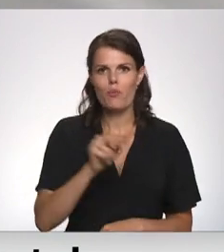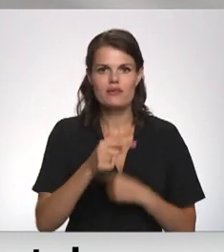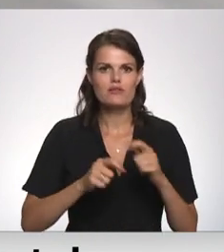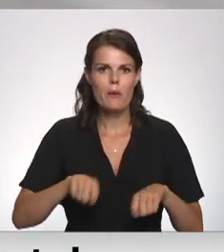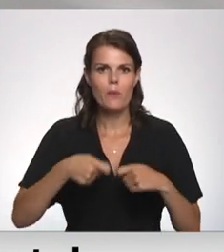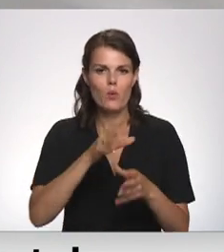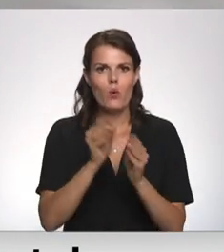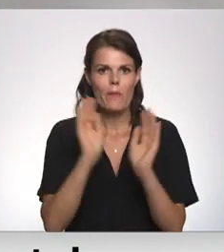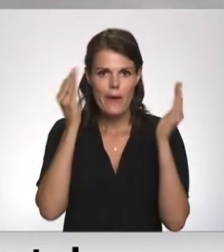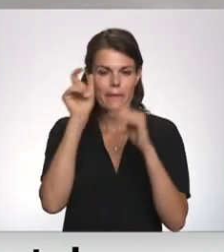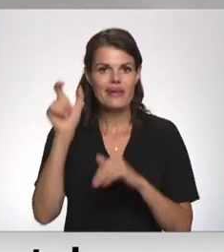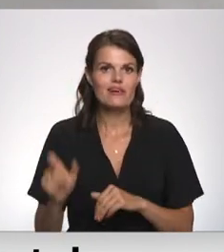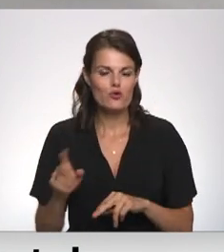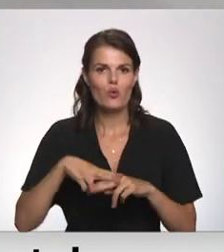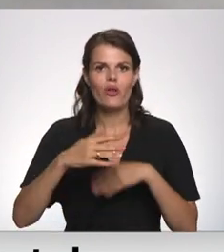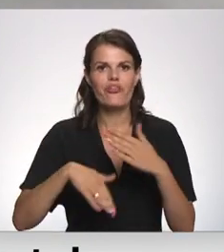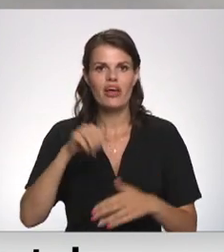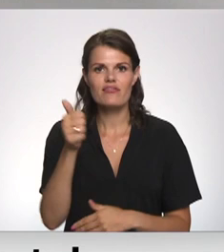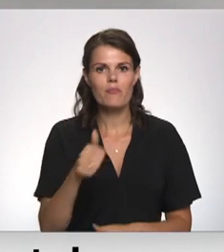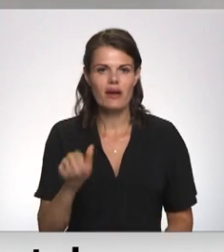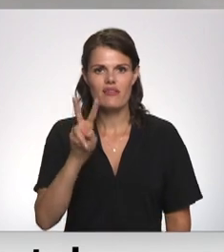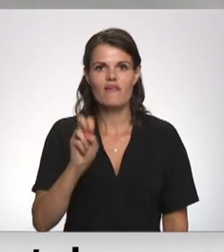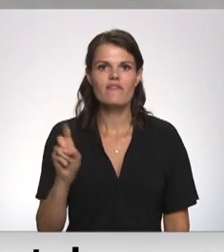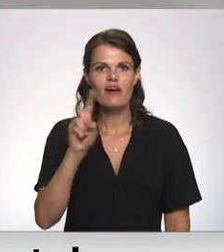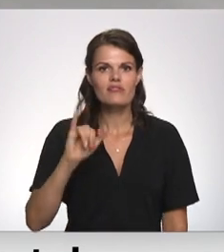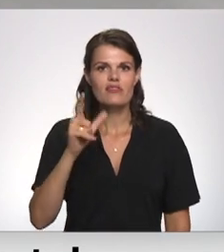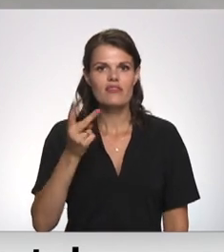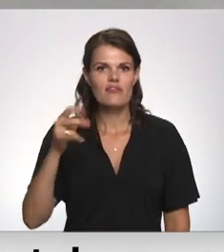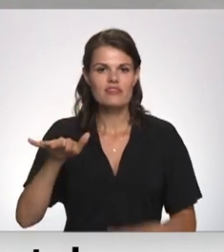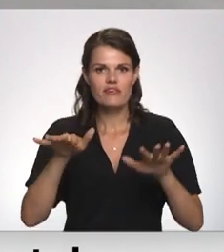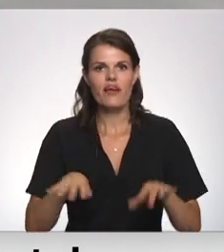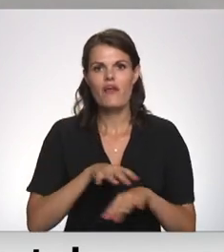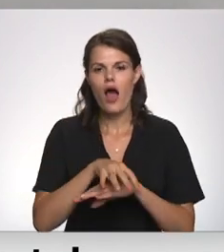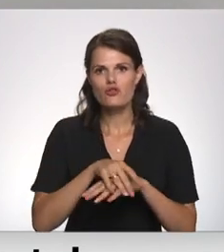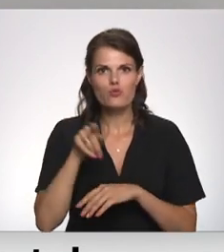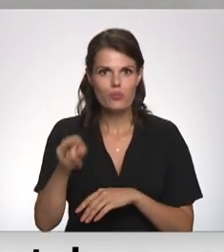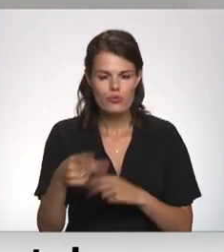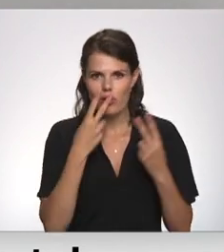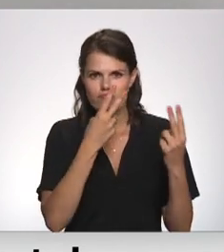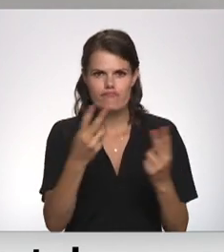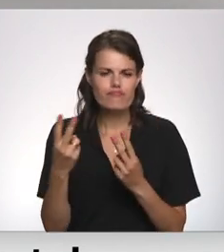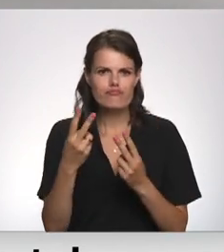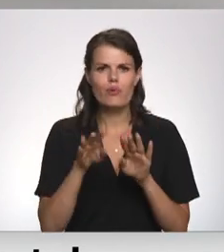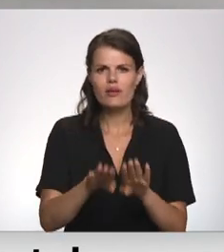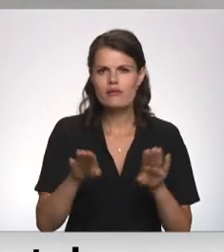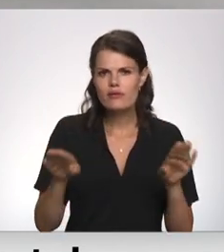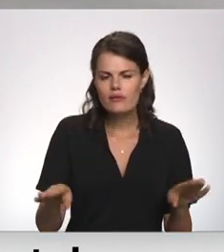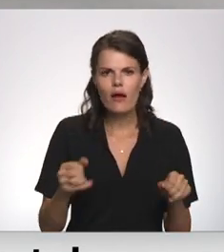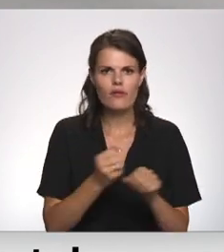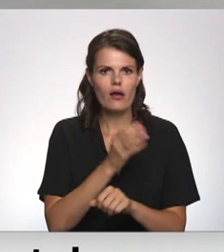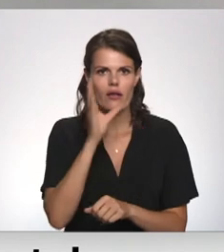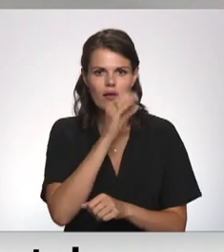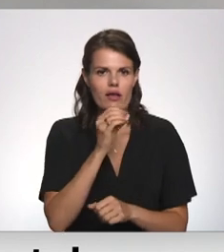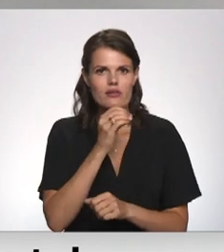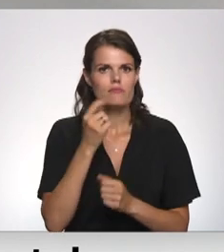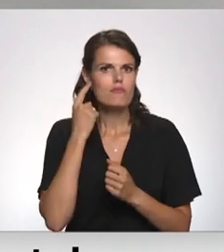tekstilu mākslinieku Andri Vasiļevski, aizvadīts aizputē. Bija apskatāma gan unikālo sakrālo tekstīlu izstādi, gan iespēja dzirdēt